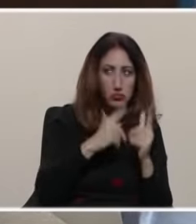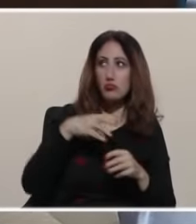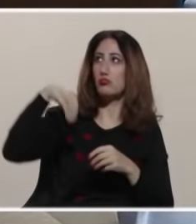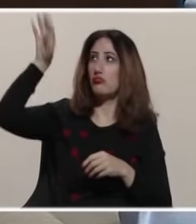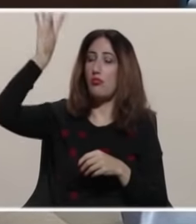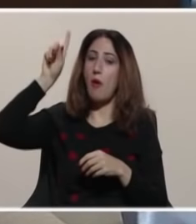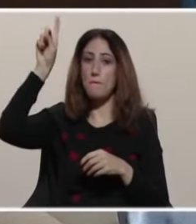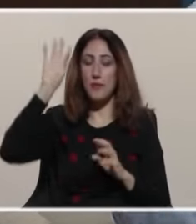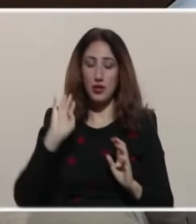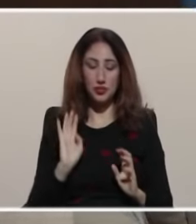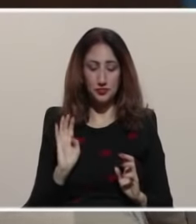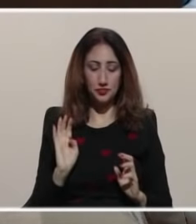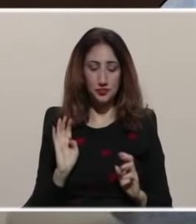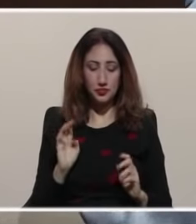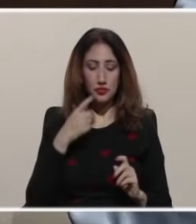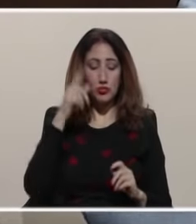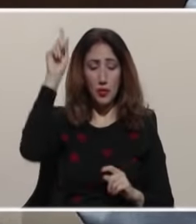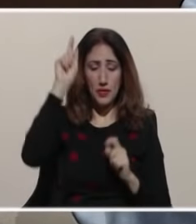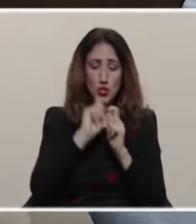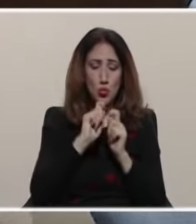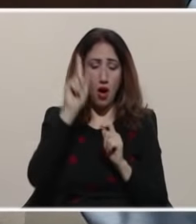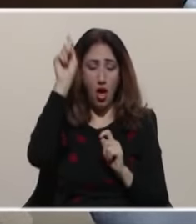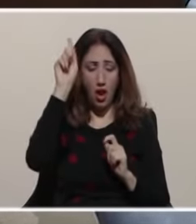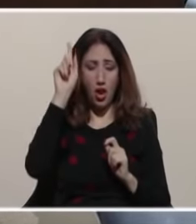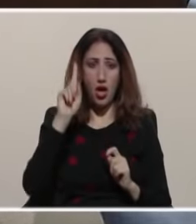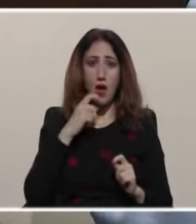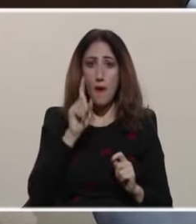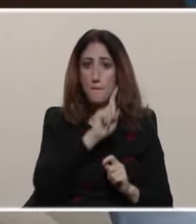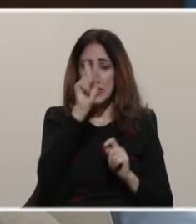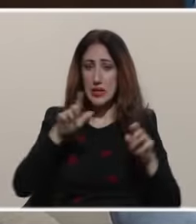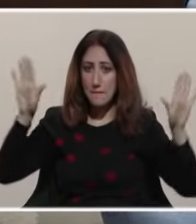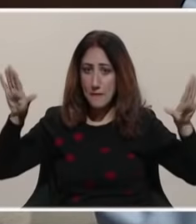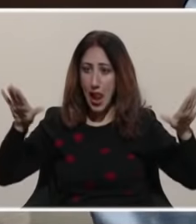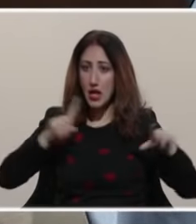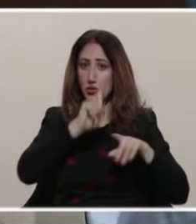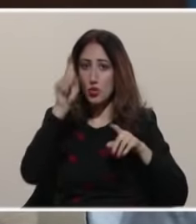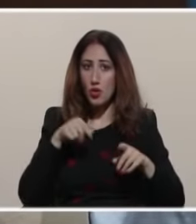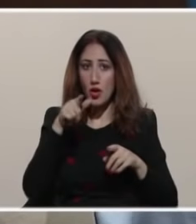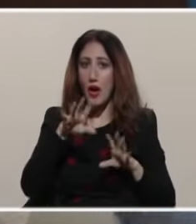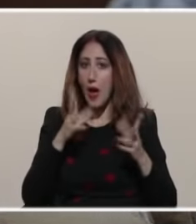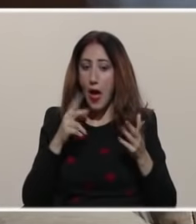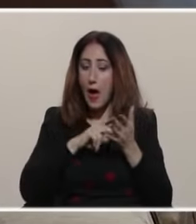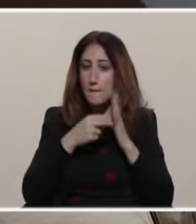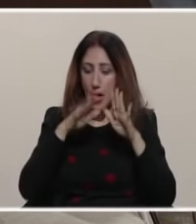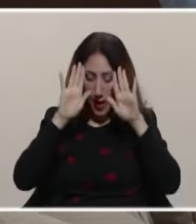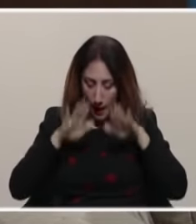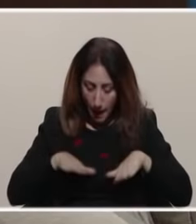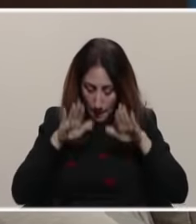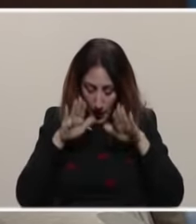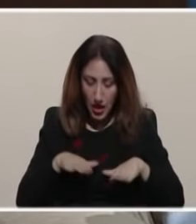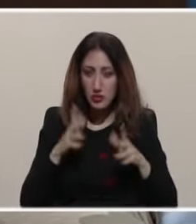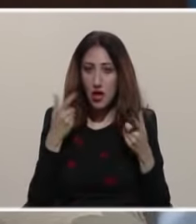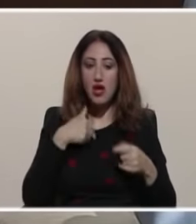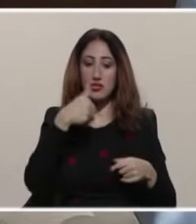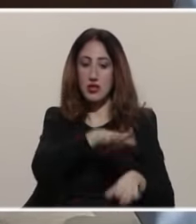للأعمال. طيب، وربنا سبحانه وتعالى يسأل كل ملائكة تصعد إليه: كيف تركتم عبادي؟ أتيناهم وهم